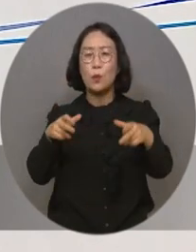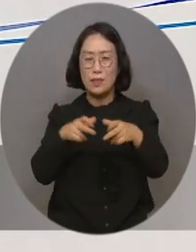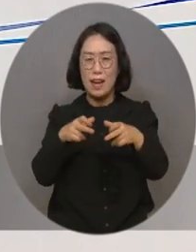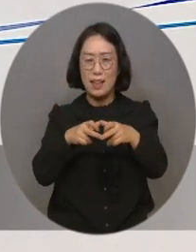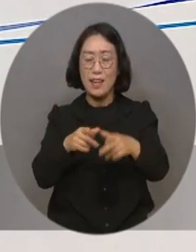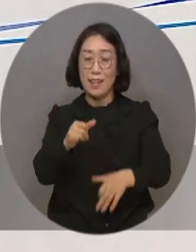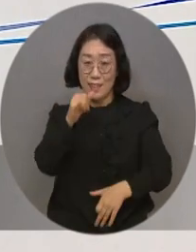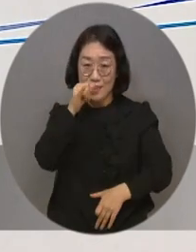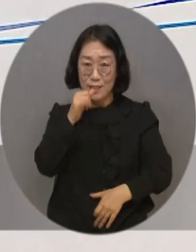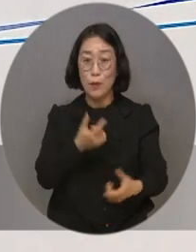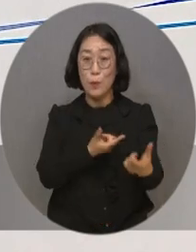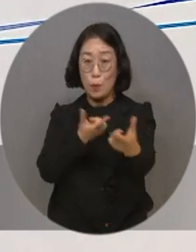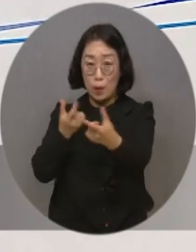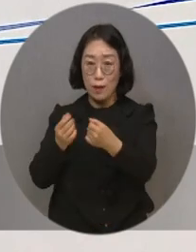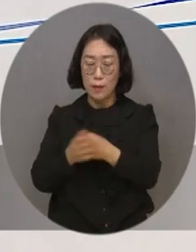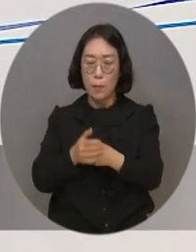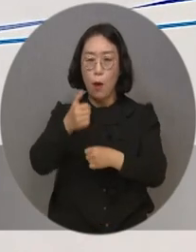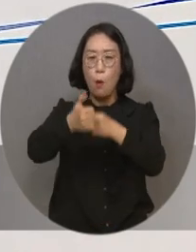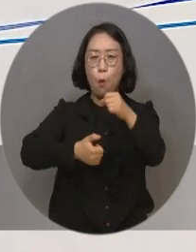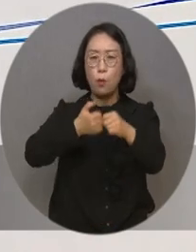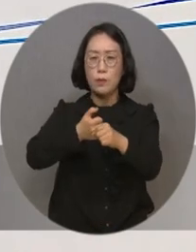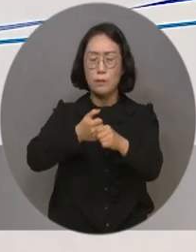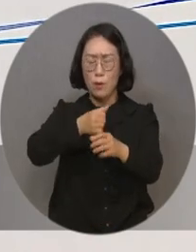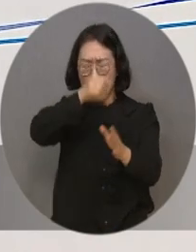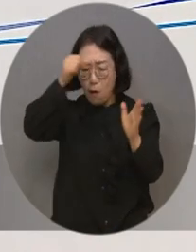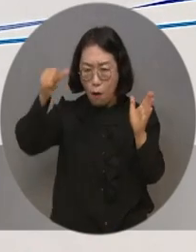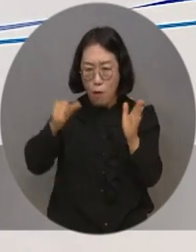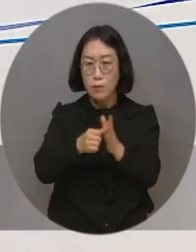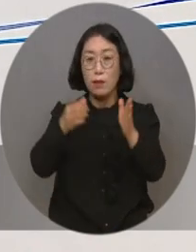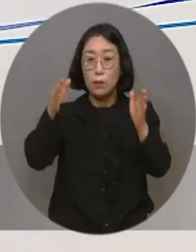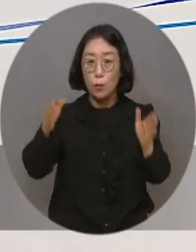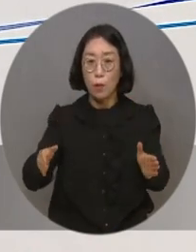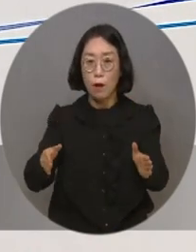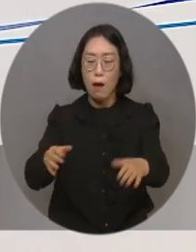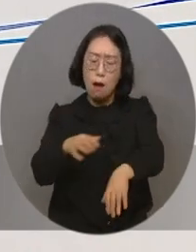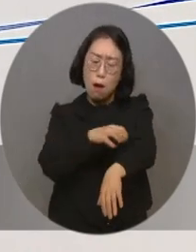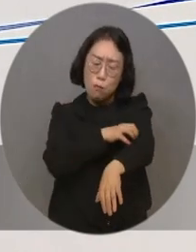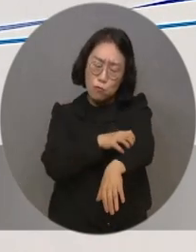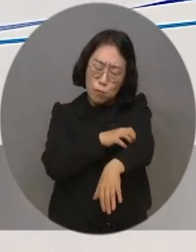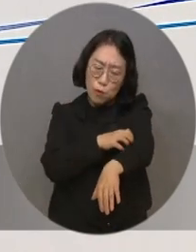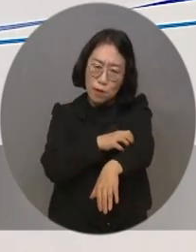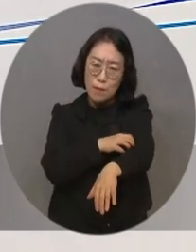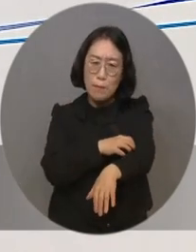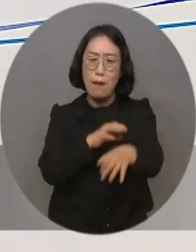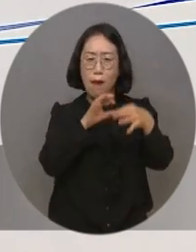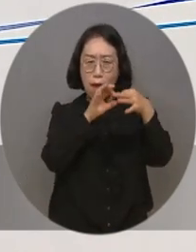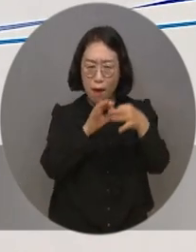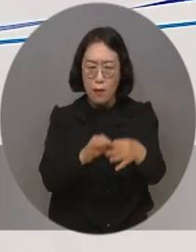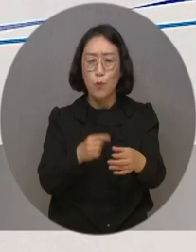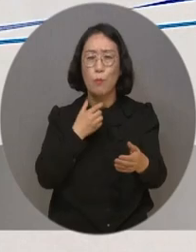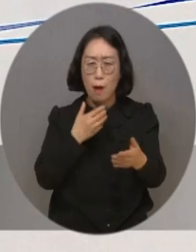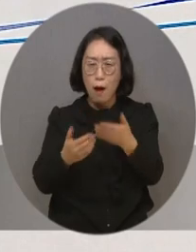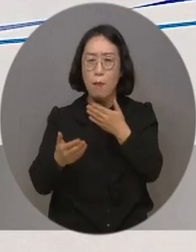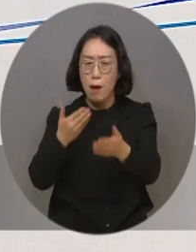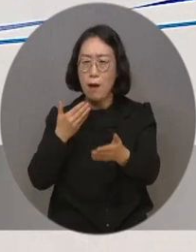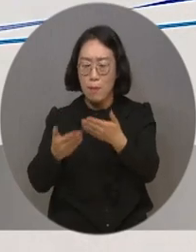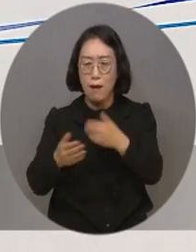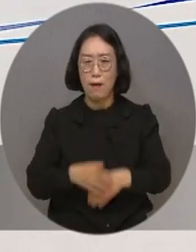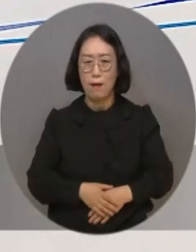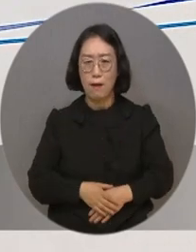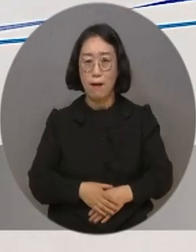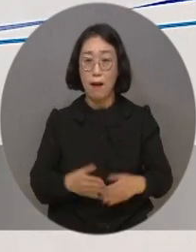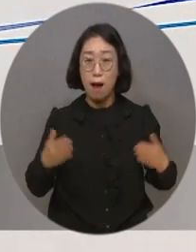사람으로서 한 50여 년 이상 살아오면서 여러 가지 불편함이 많았습니다. 뭐